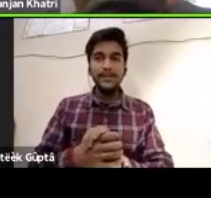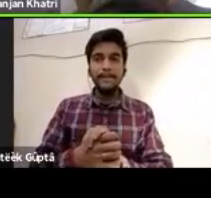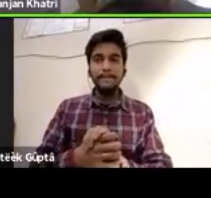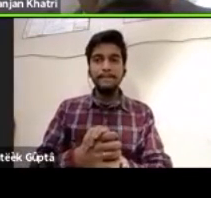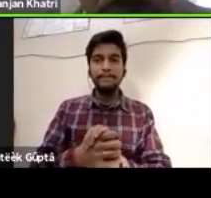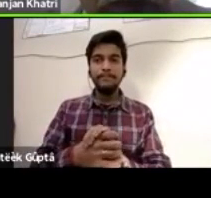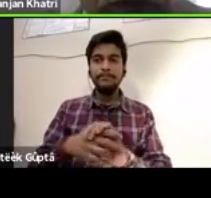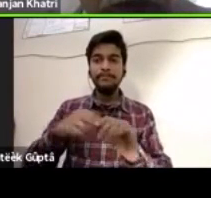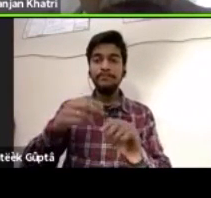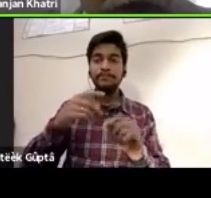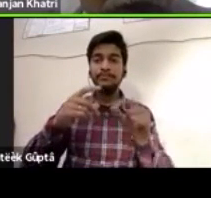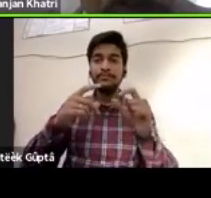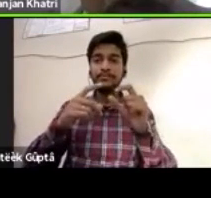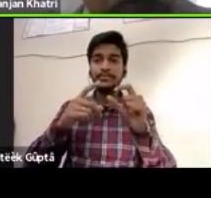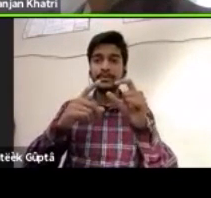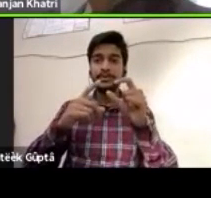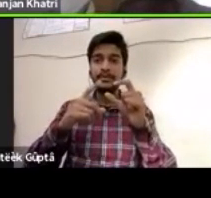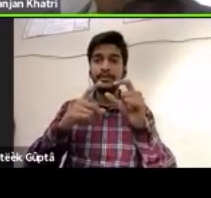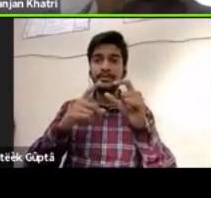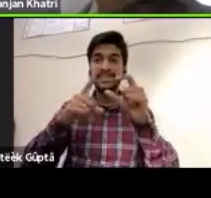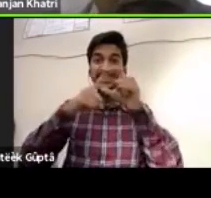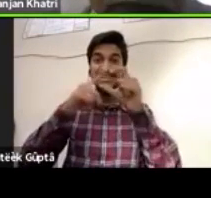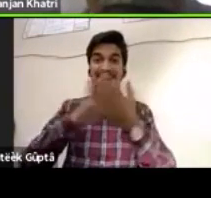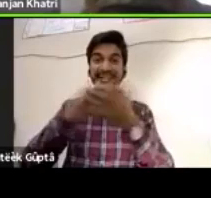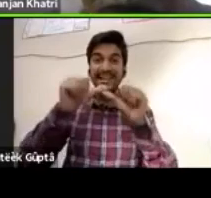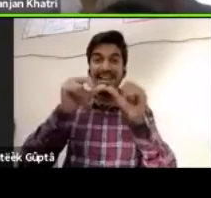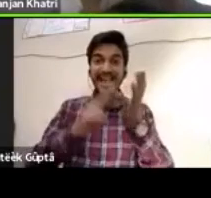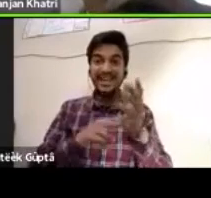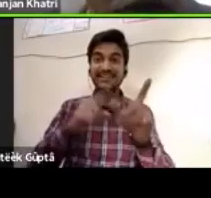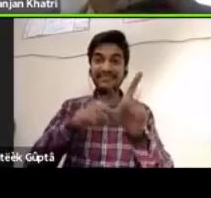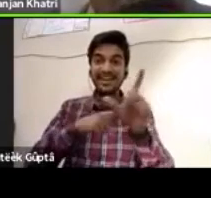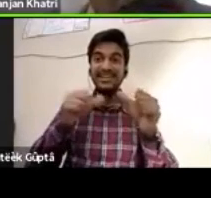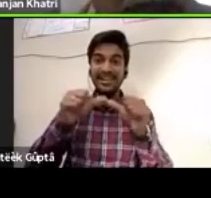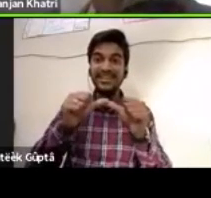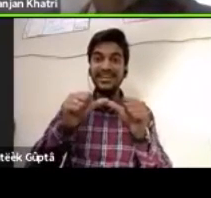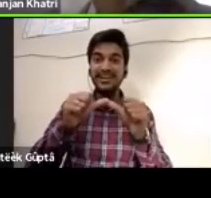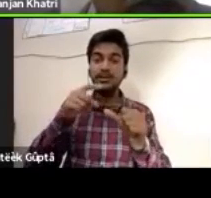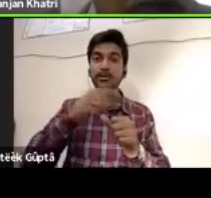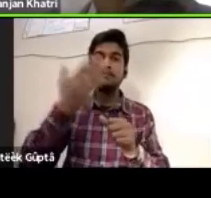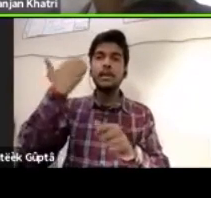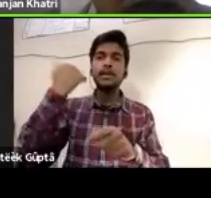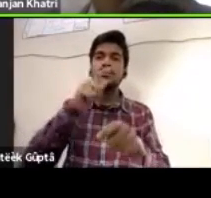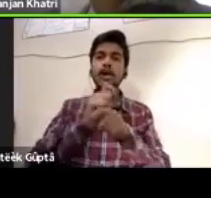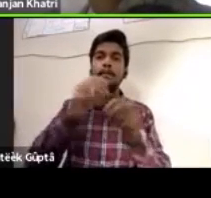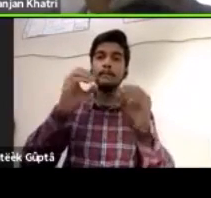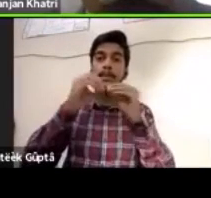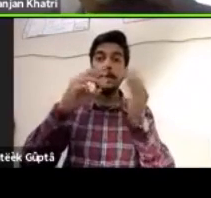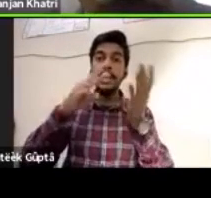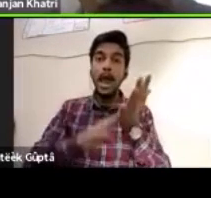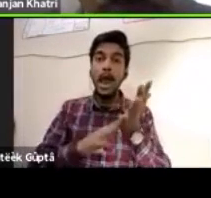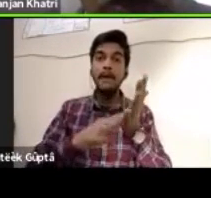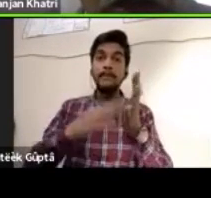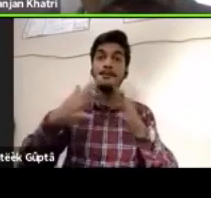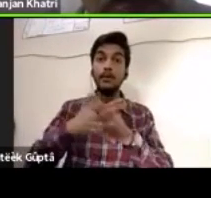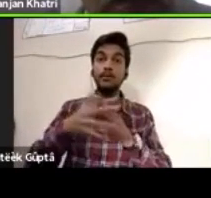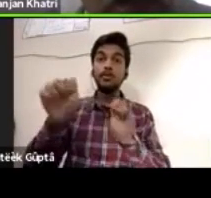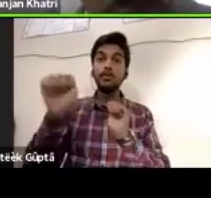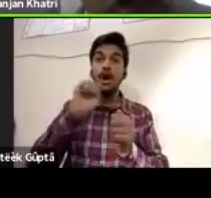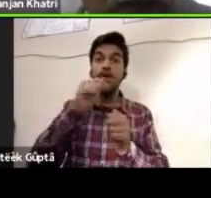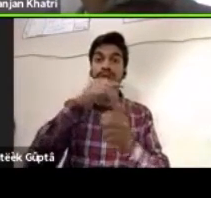धनिया की BMW में सब काम करते थे और उस सैपलिंग्स का संभालते थे। तो